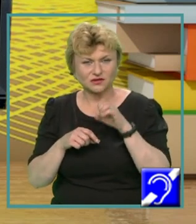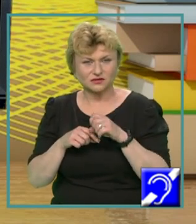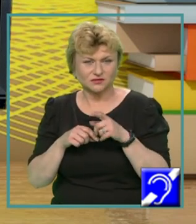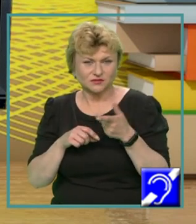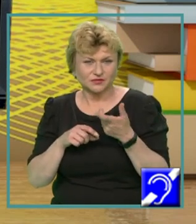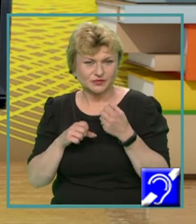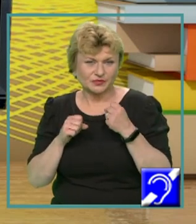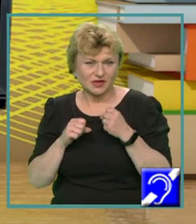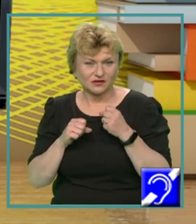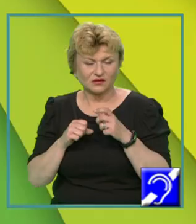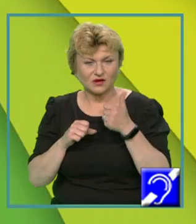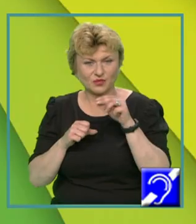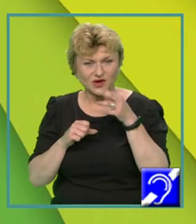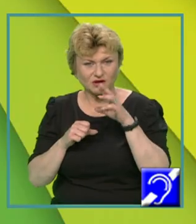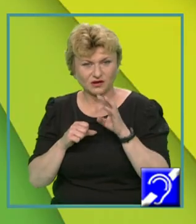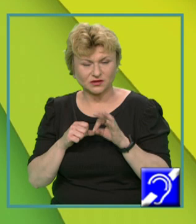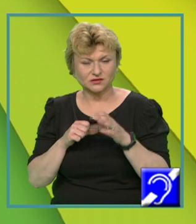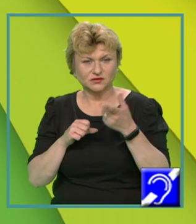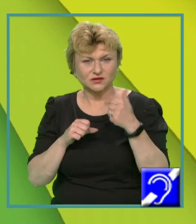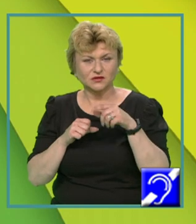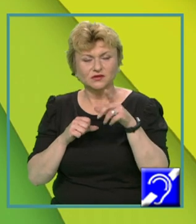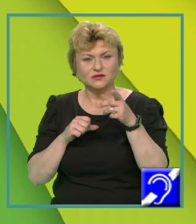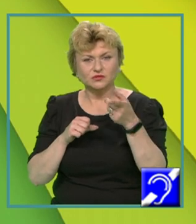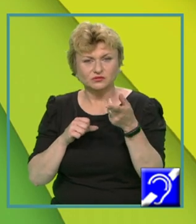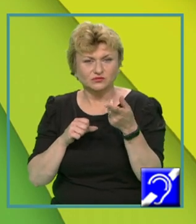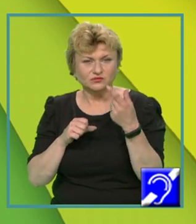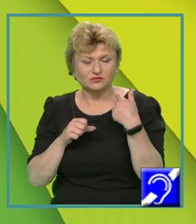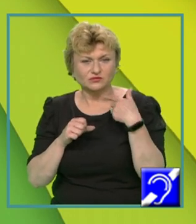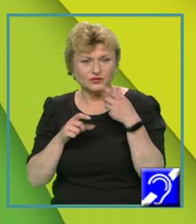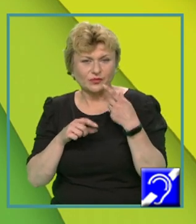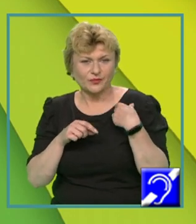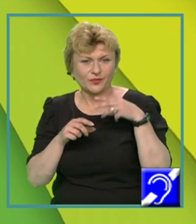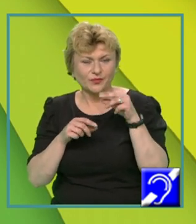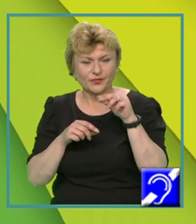Iată aparatul reproducător masculin, vedem aici testiculele, vedem